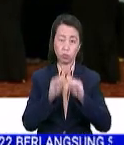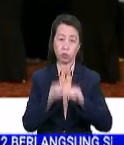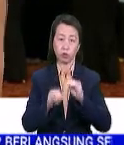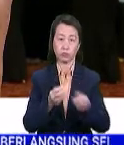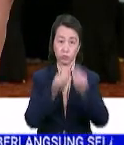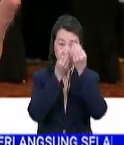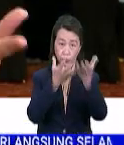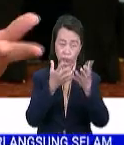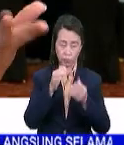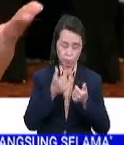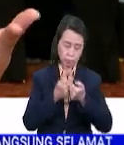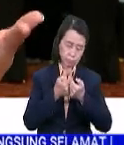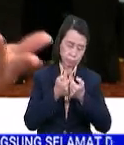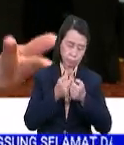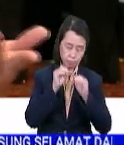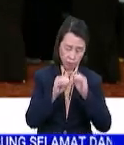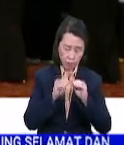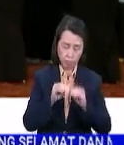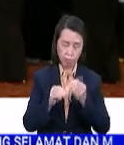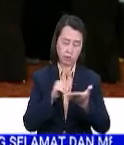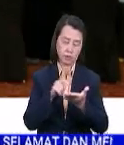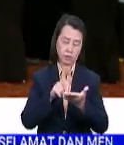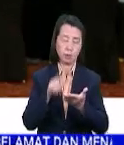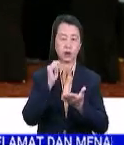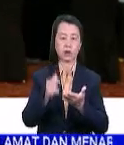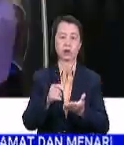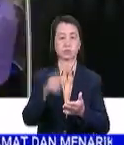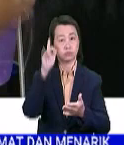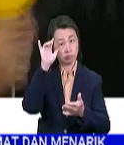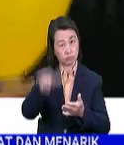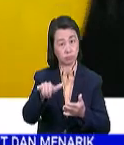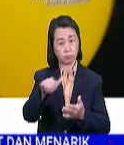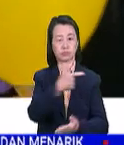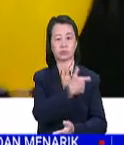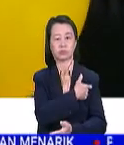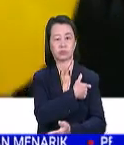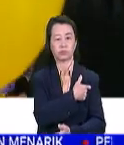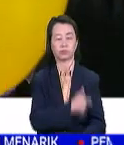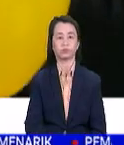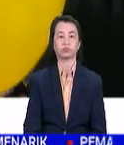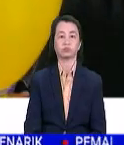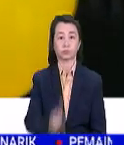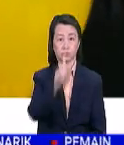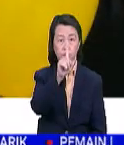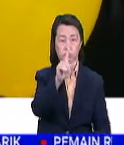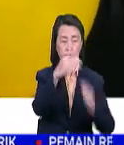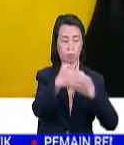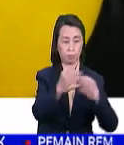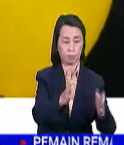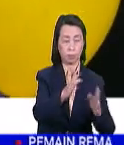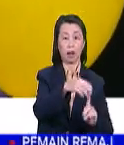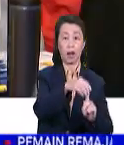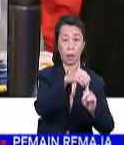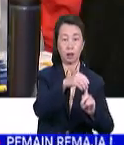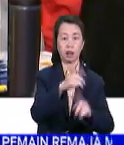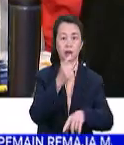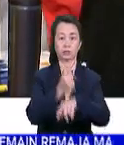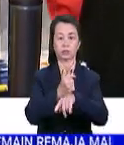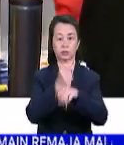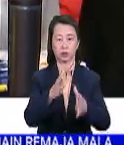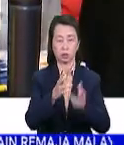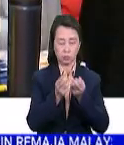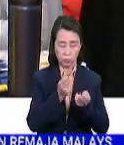for take the date to vaccination. Satu ruang ataupun bilik khas turut disediakan bagi petugas